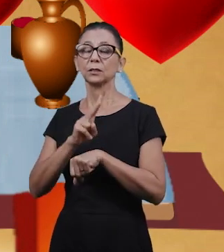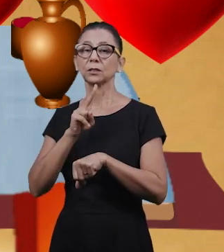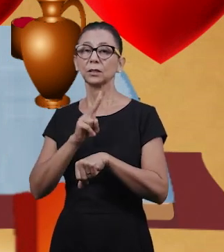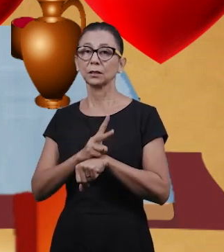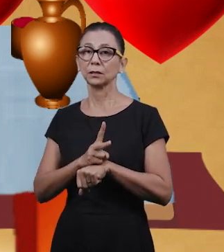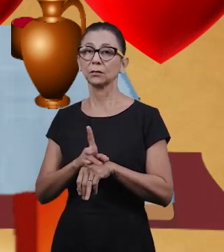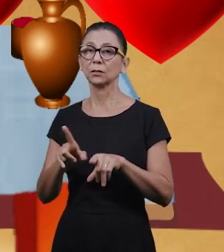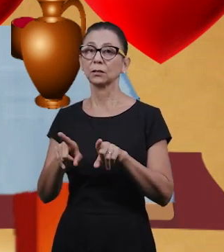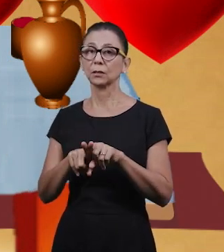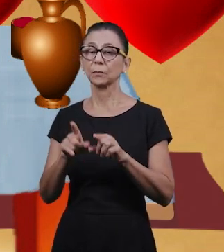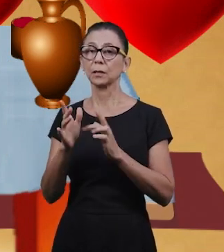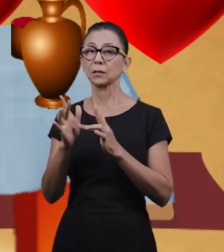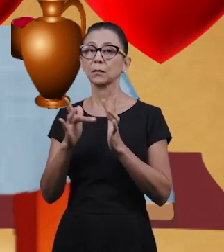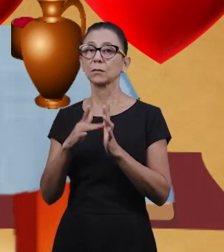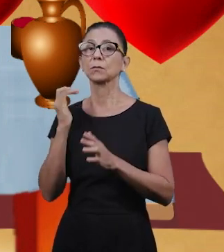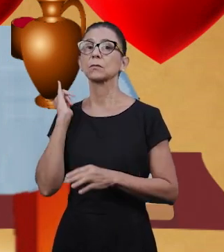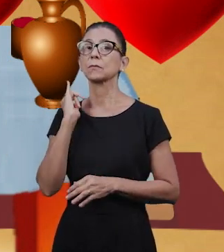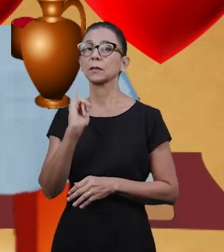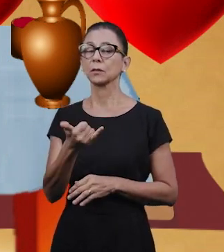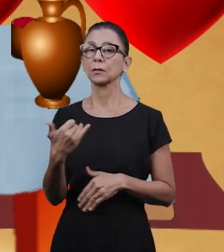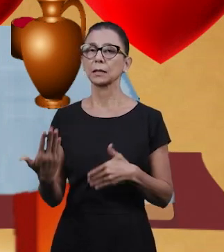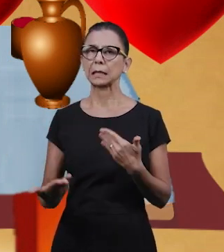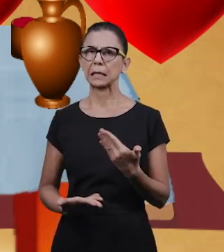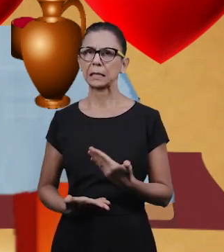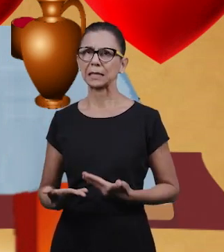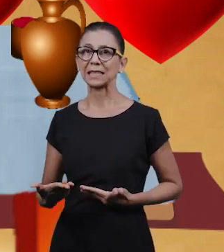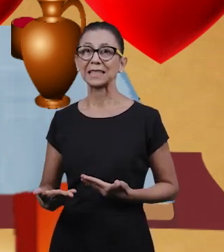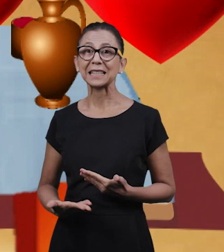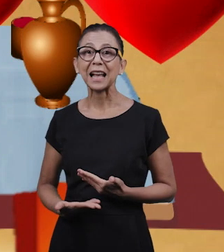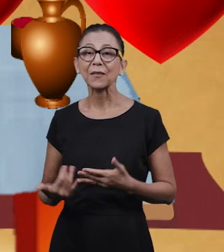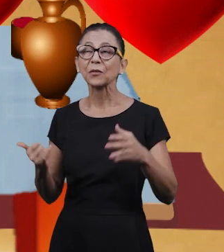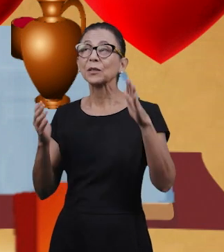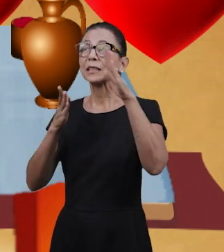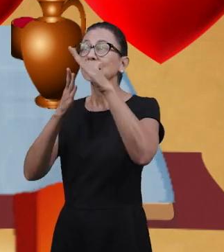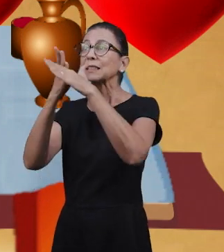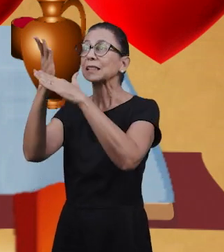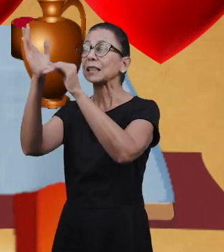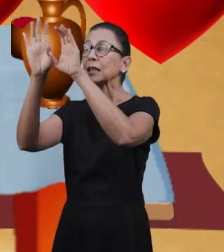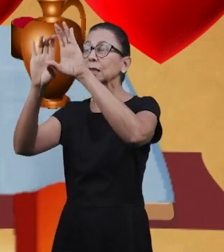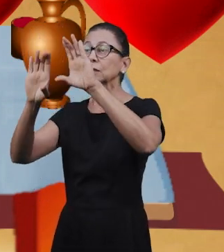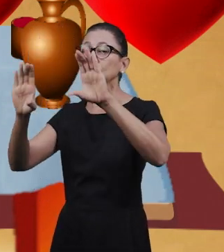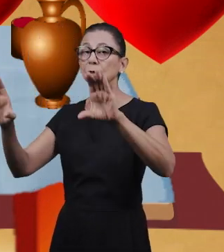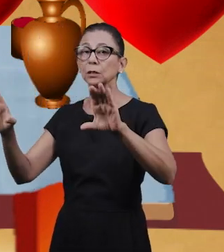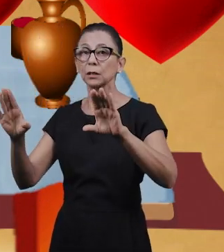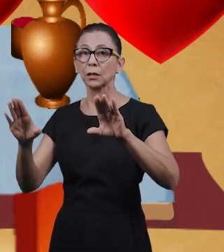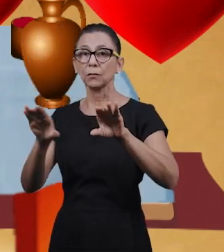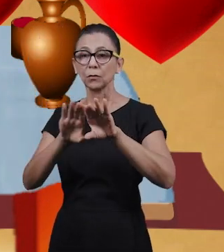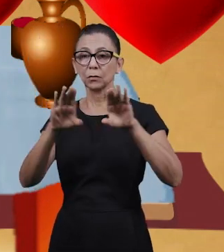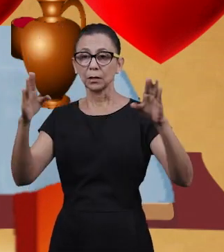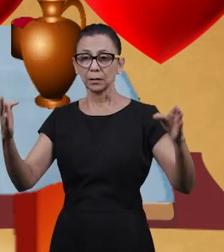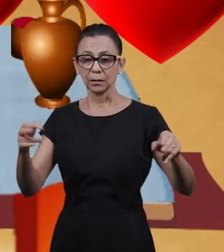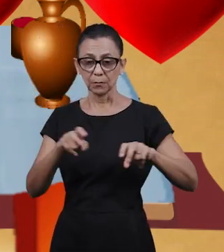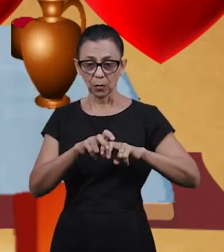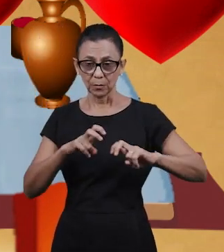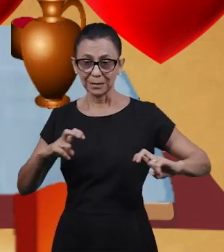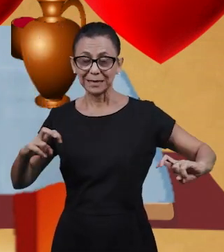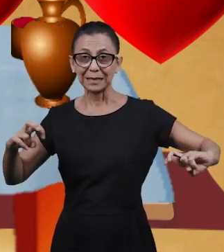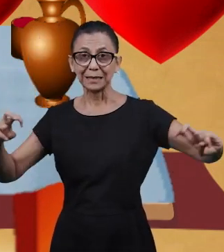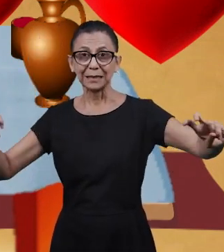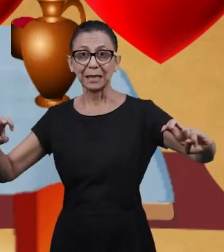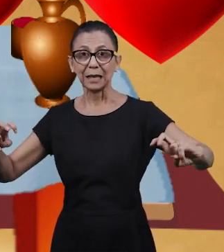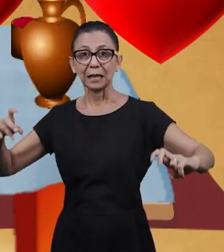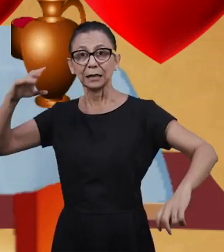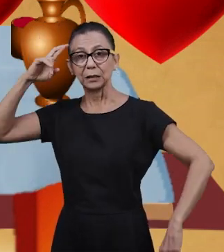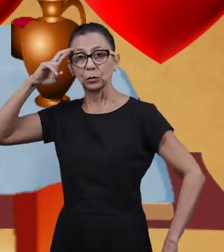veiller. Et Jésus a dit encore que ce serviteur est servi à table par son Seigneur. Nous